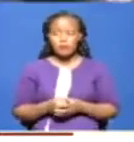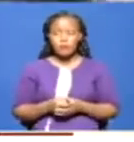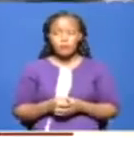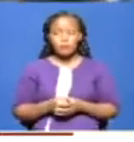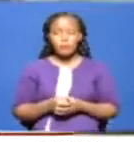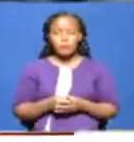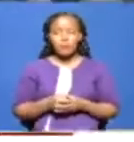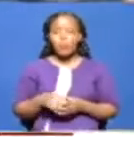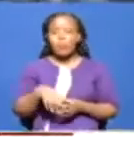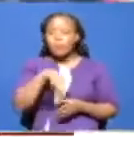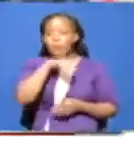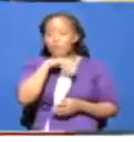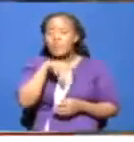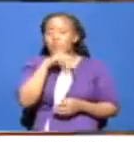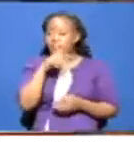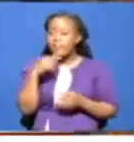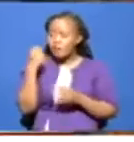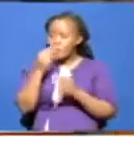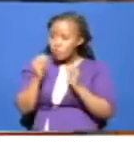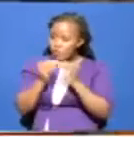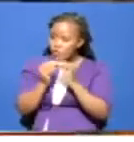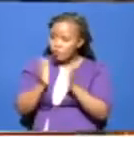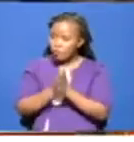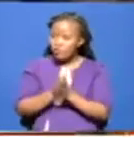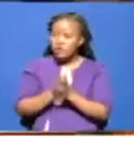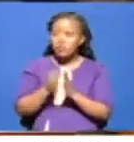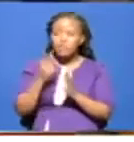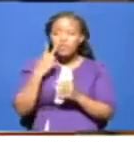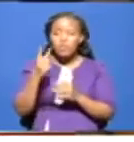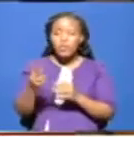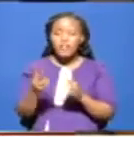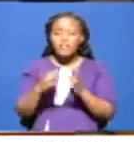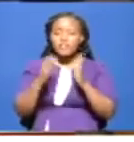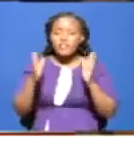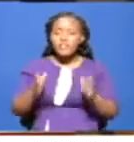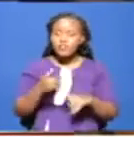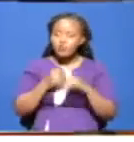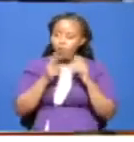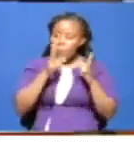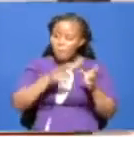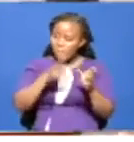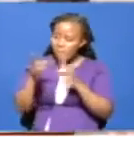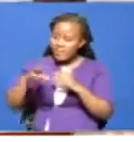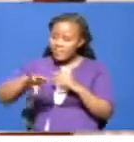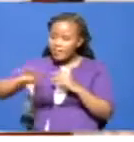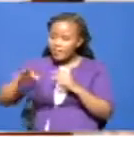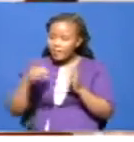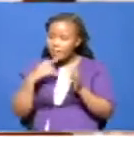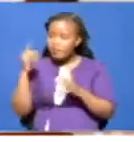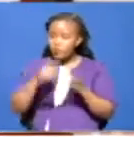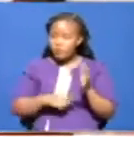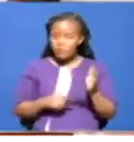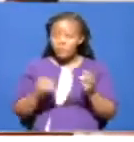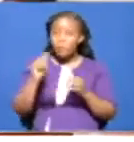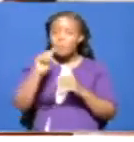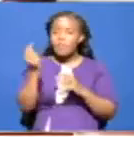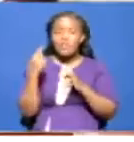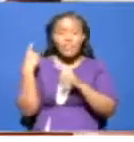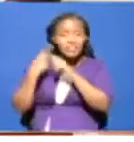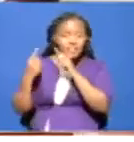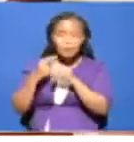Raila ambaye amekutana na zaidi ya wajumbe 200 kutoka kaunti ya Mandera amesema Kenya sasa inashuhudia mabadiliko kutokana